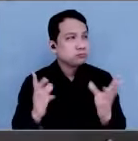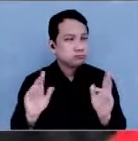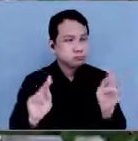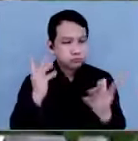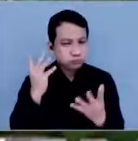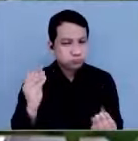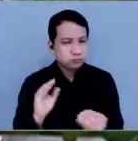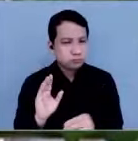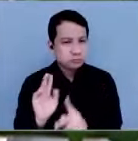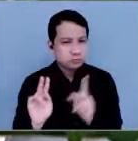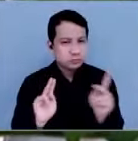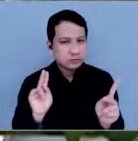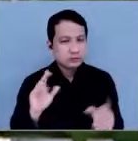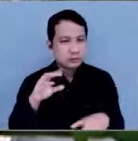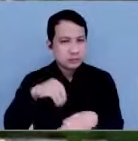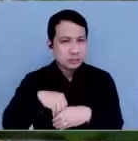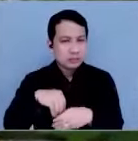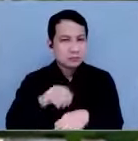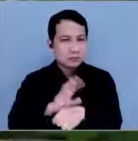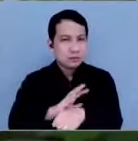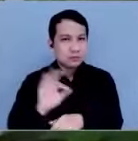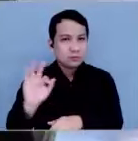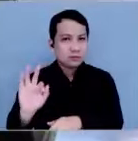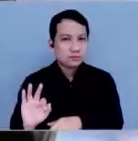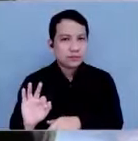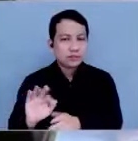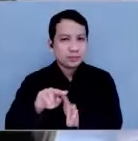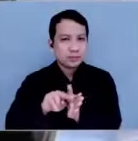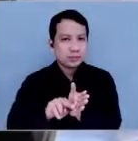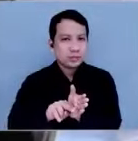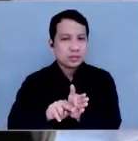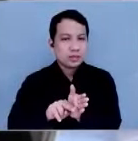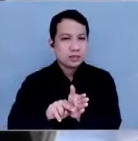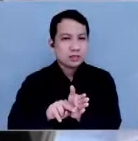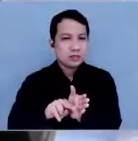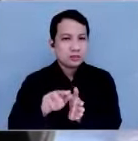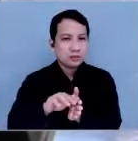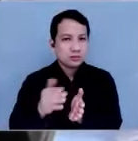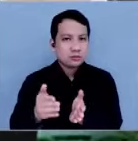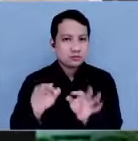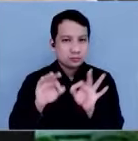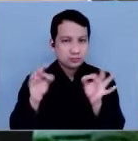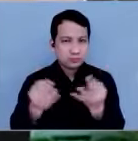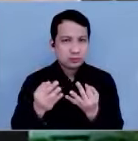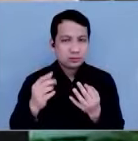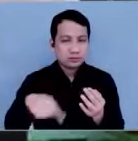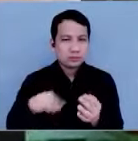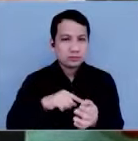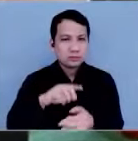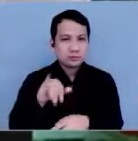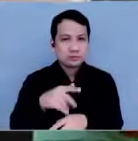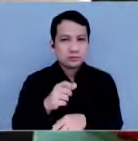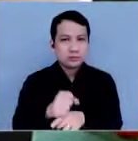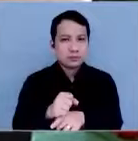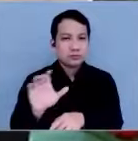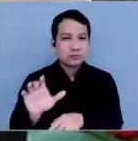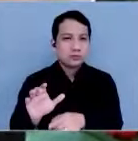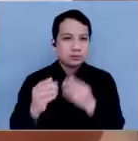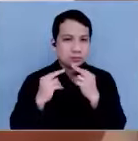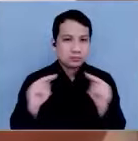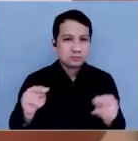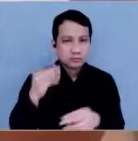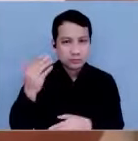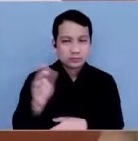movies. Hanggang Biyernes ang wake ni Mother Lily sa kanyang family compound sa San Juan. Nagbabalita mula